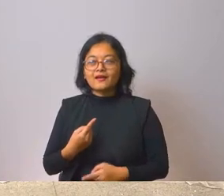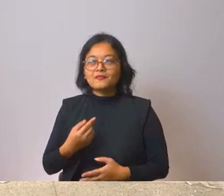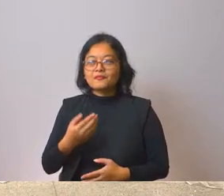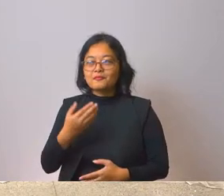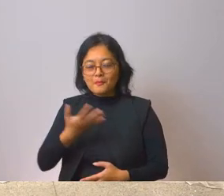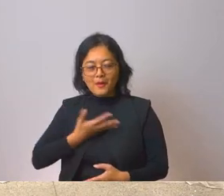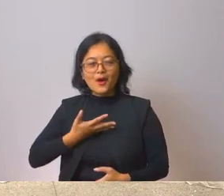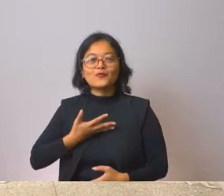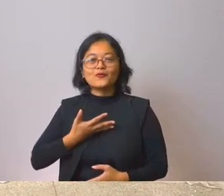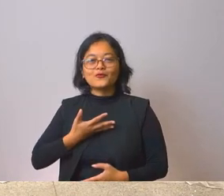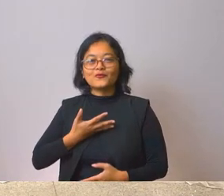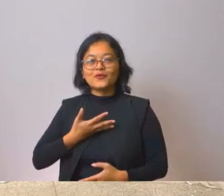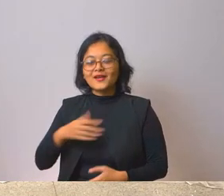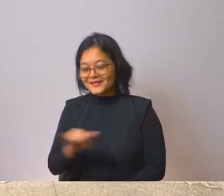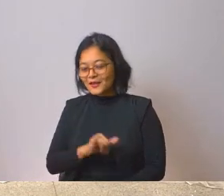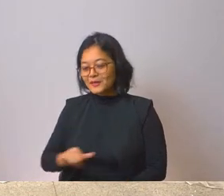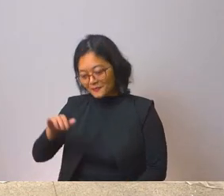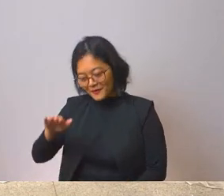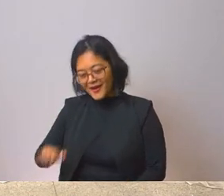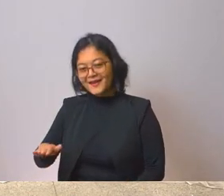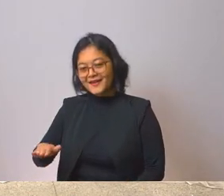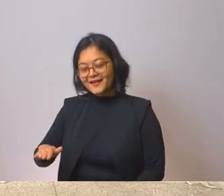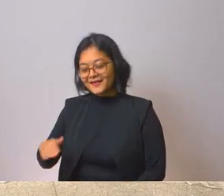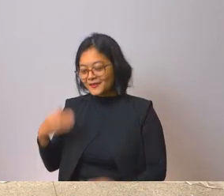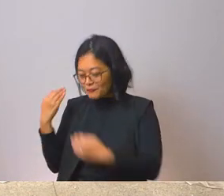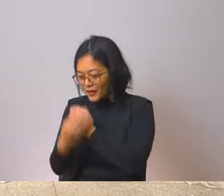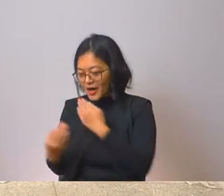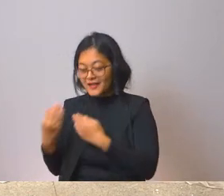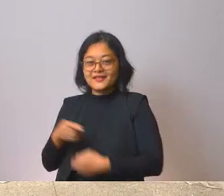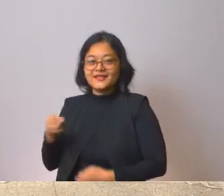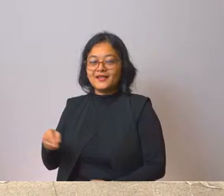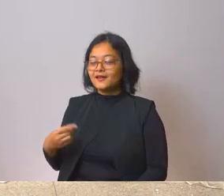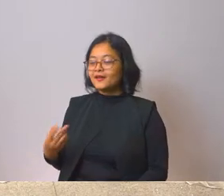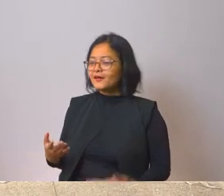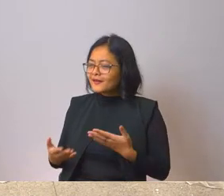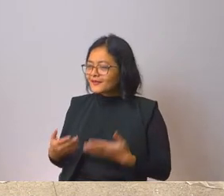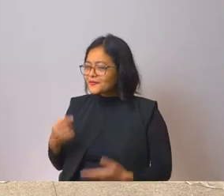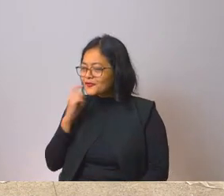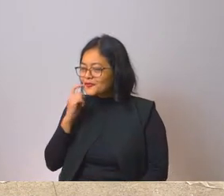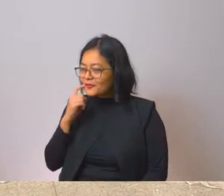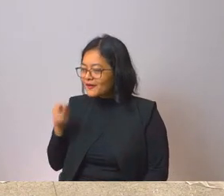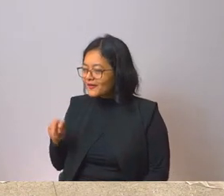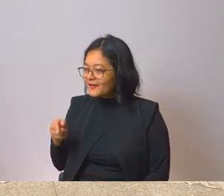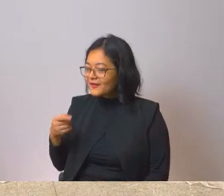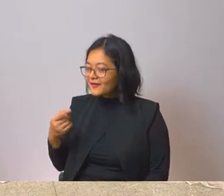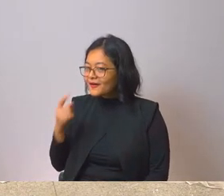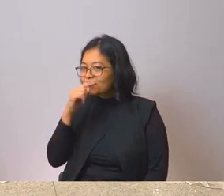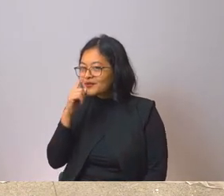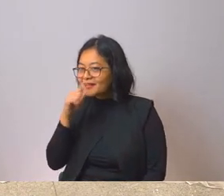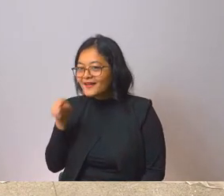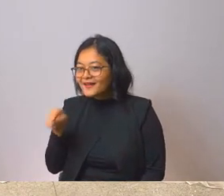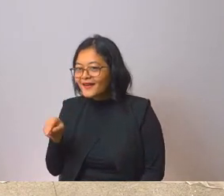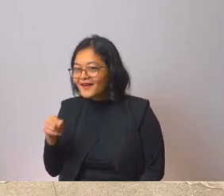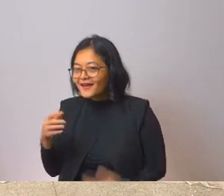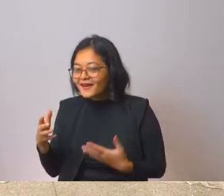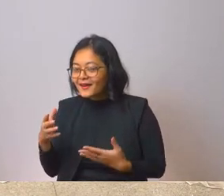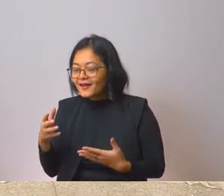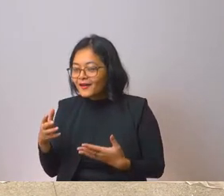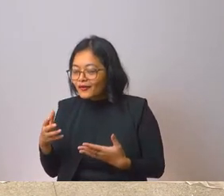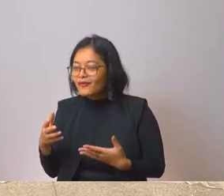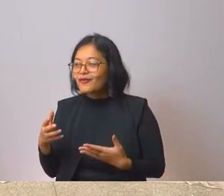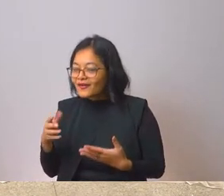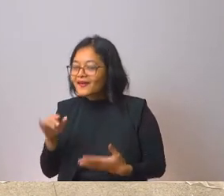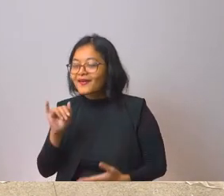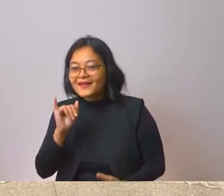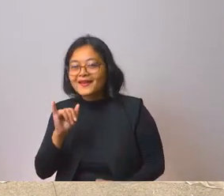kesetaraan. Nah hari ini Bapak Ibu, kita belajar bagaimana orang-orang dewasa pada saat itu menerima Yesus untuk